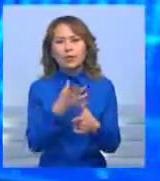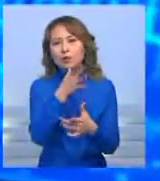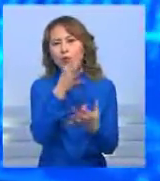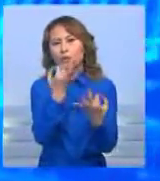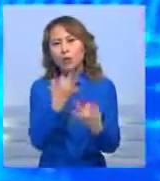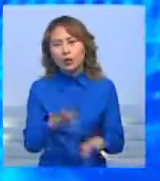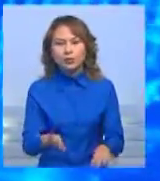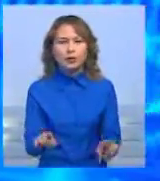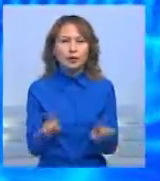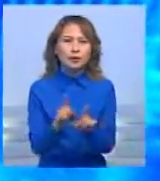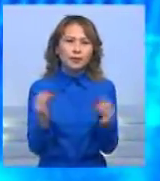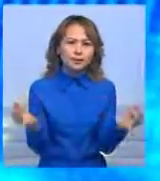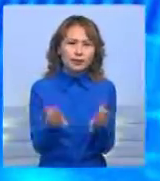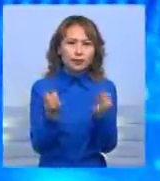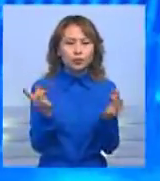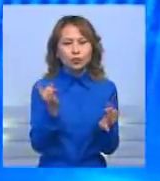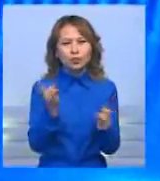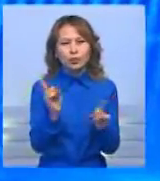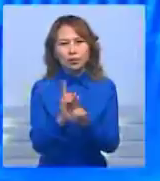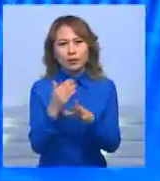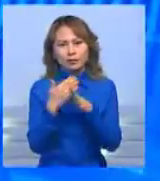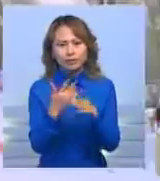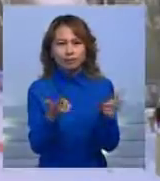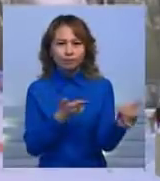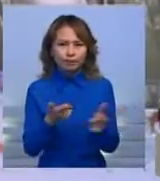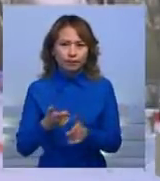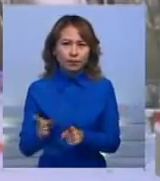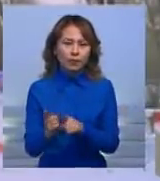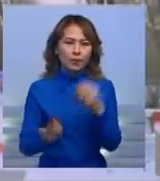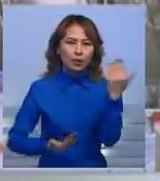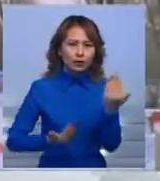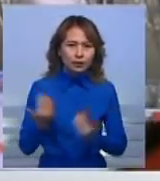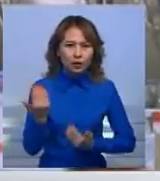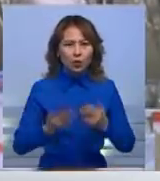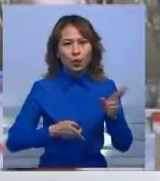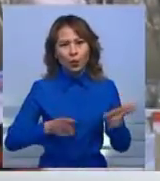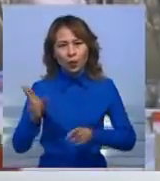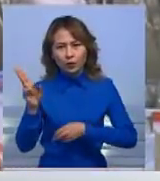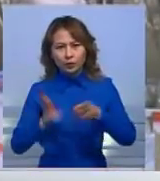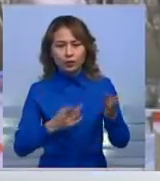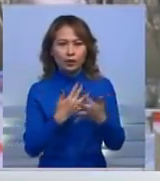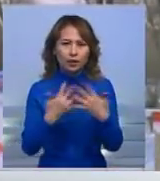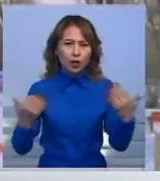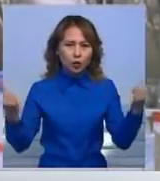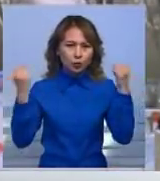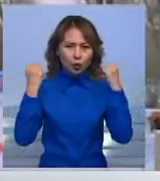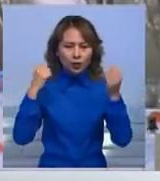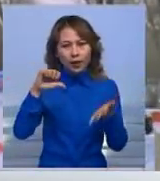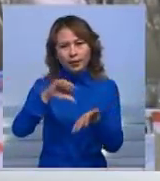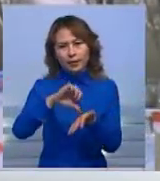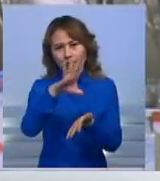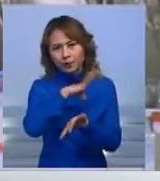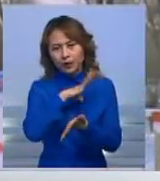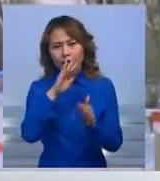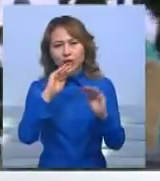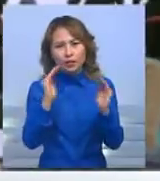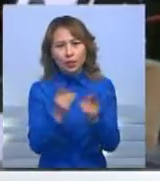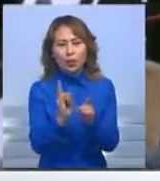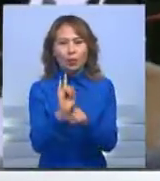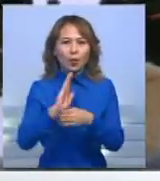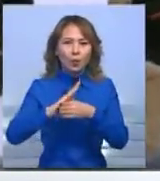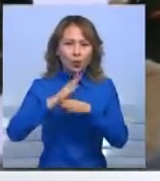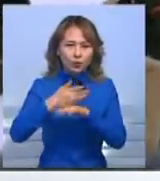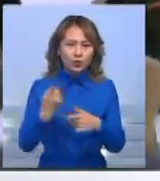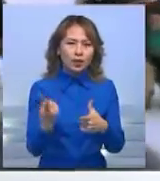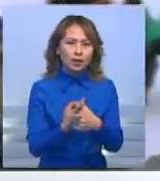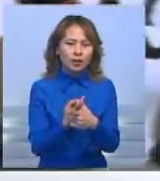бүлдіршіндердің бос уақытын қызықты өткізу үшін жан-жақты дайындалыпты. Олар шаңғы, коньки теуіп, түрлі спорттық шараларға қатысты. Кішкентай